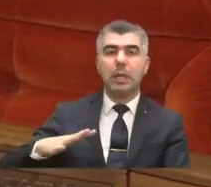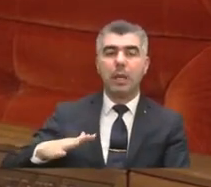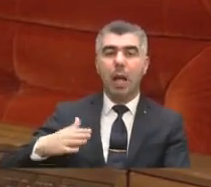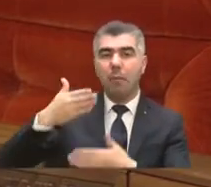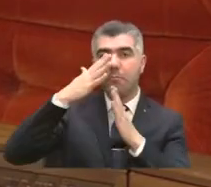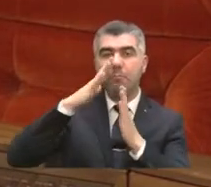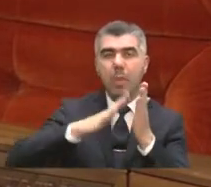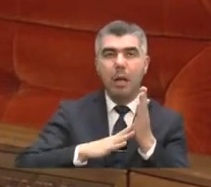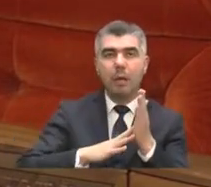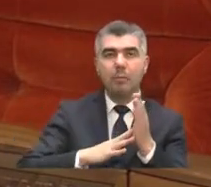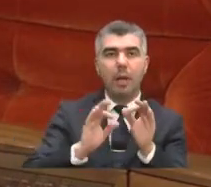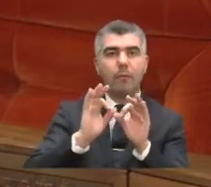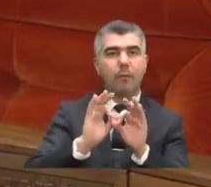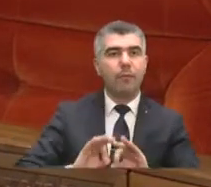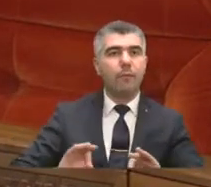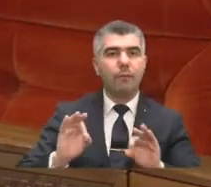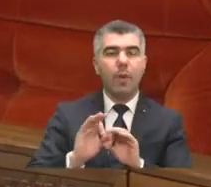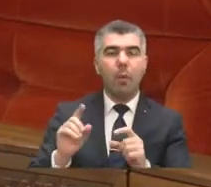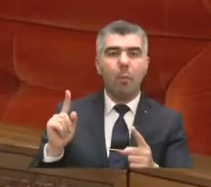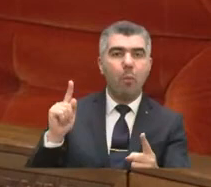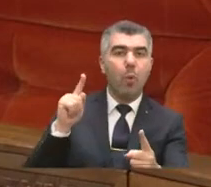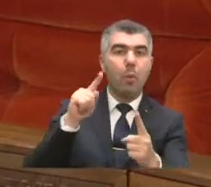ما تتوفرش على ربط مباشر